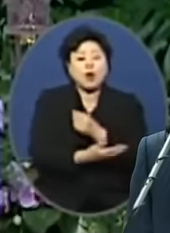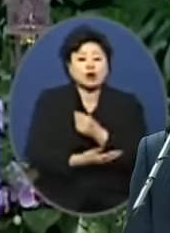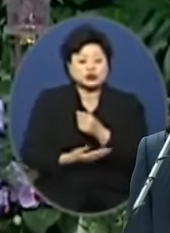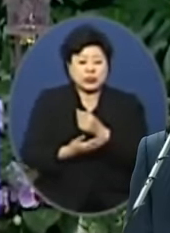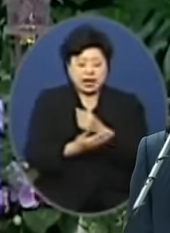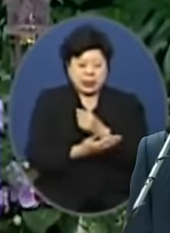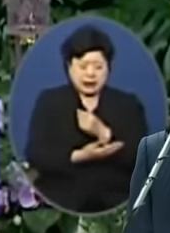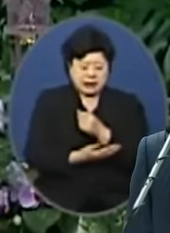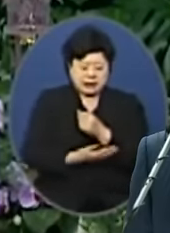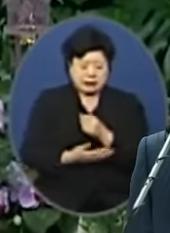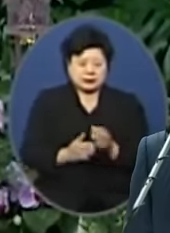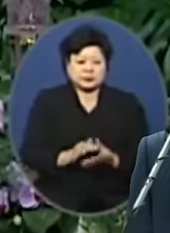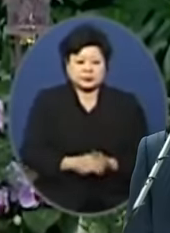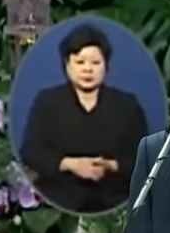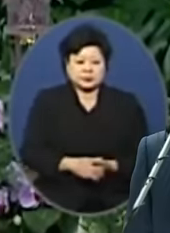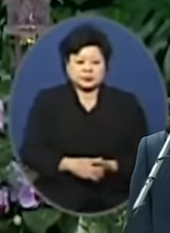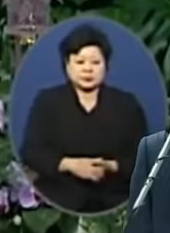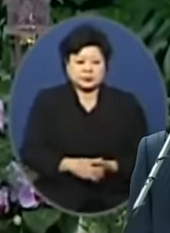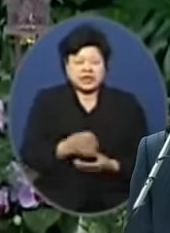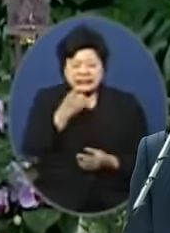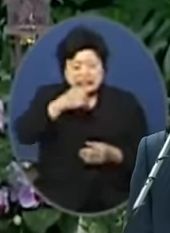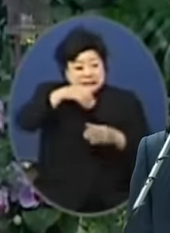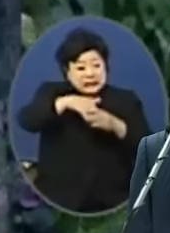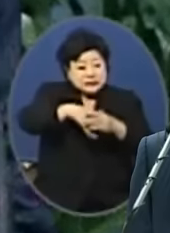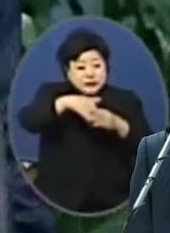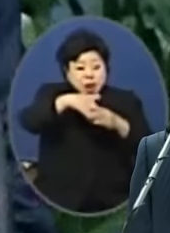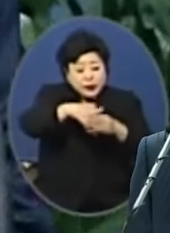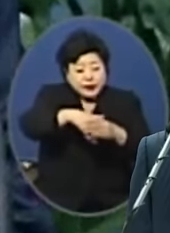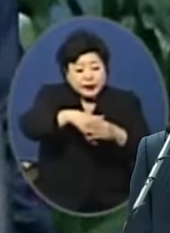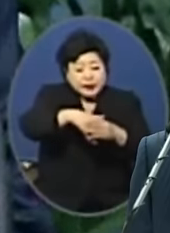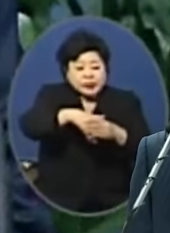그두리라. 씨를 심어 놓고 난 다음에